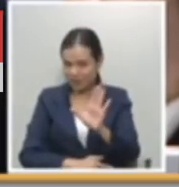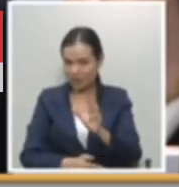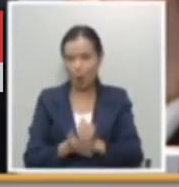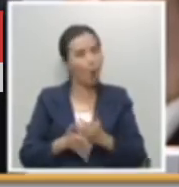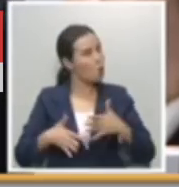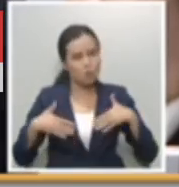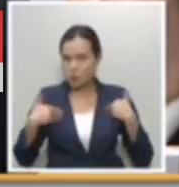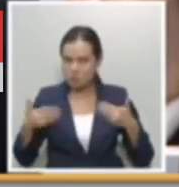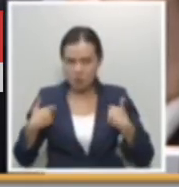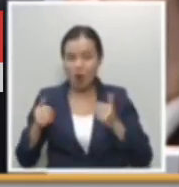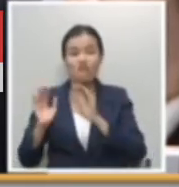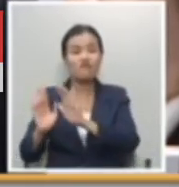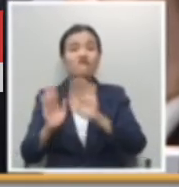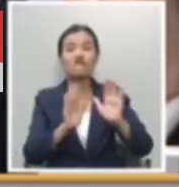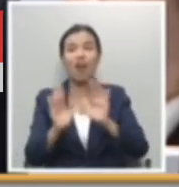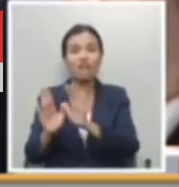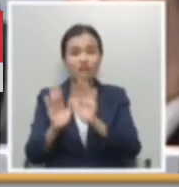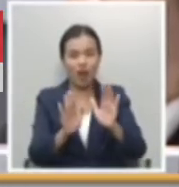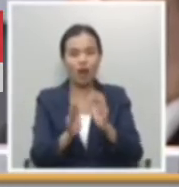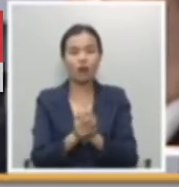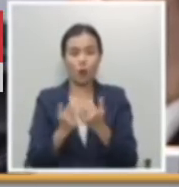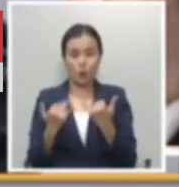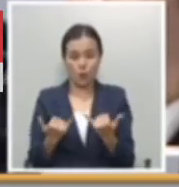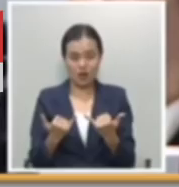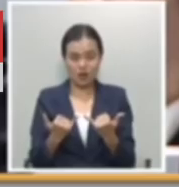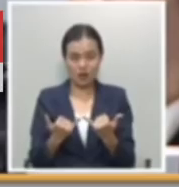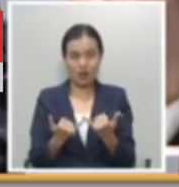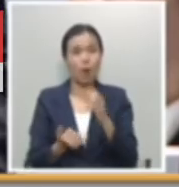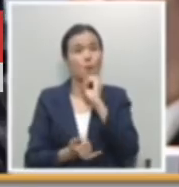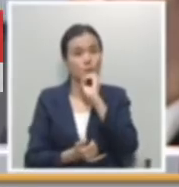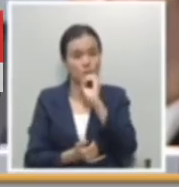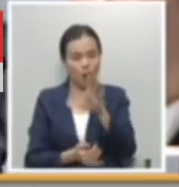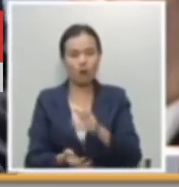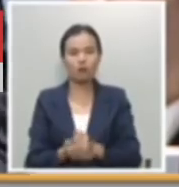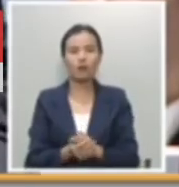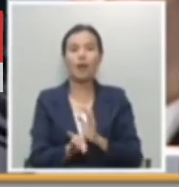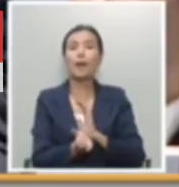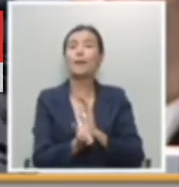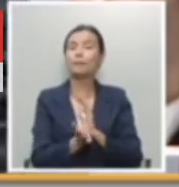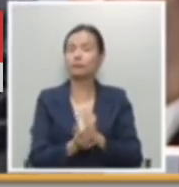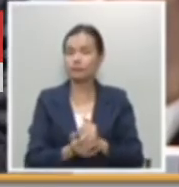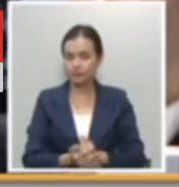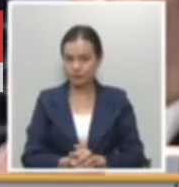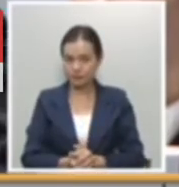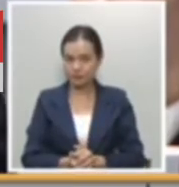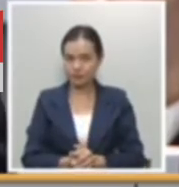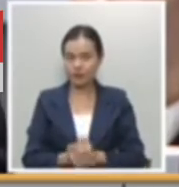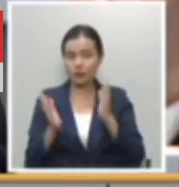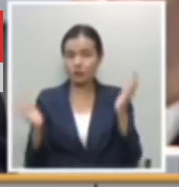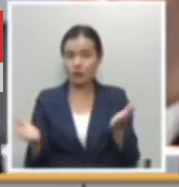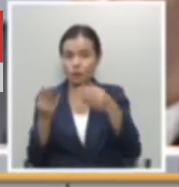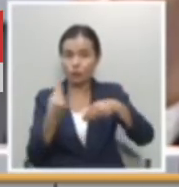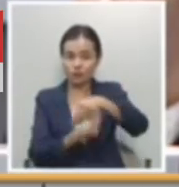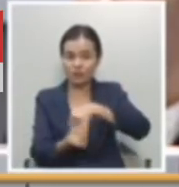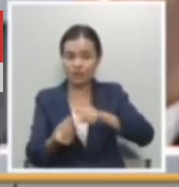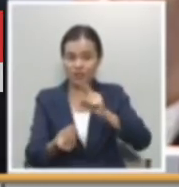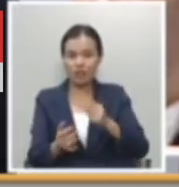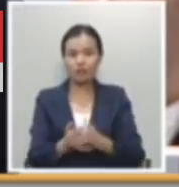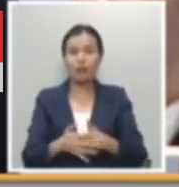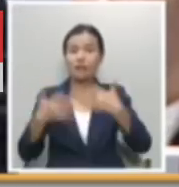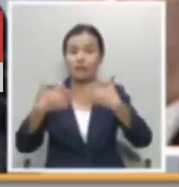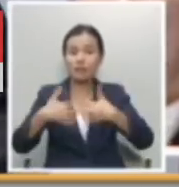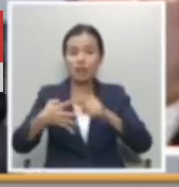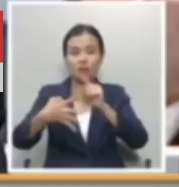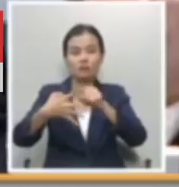แน่ๆเลยฝากเอาไว้แล้ววันนี้นะครับที่ท่านบอกว่าปรับปรุงกระตุ้นเศรษฐกิจเครื่องยนต์4ตัว